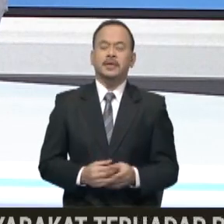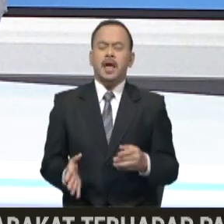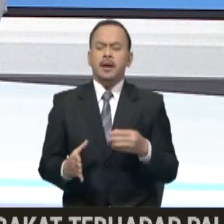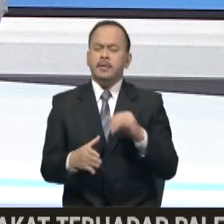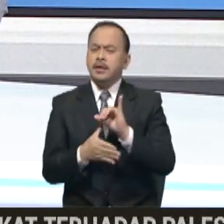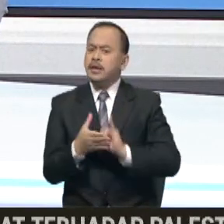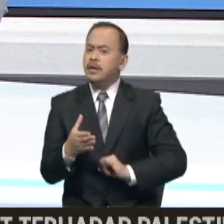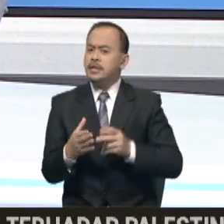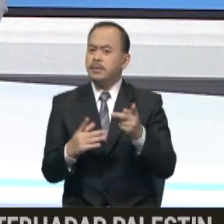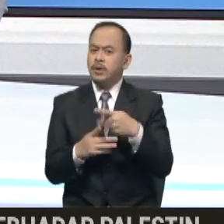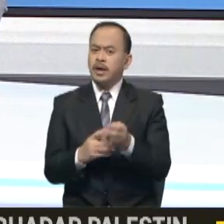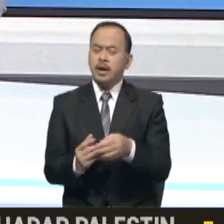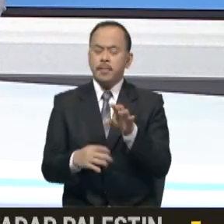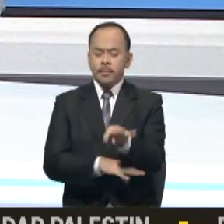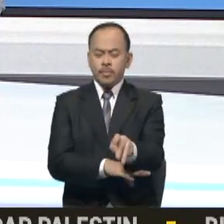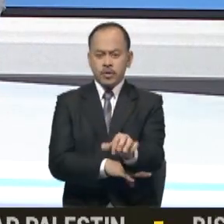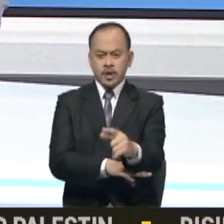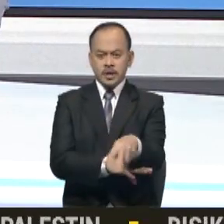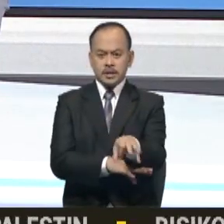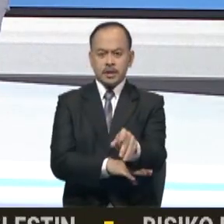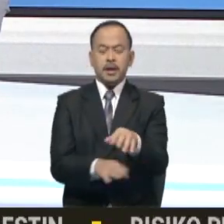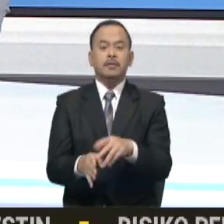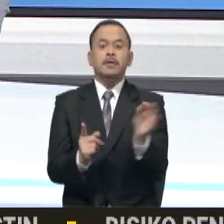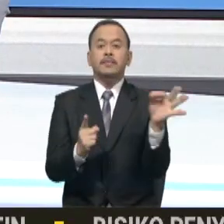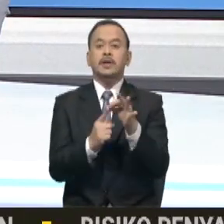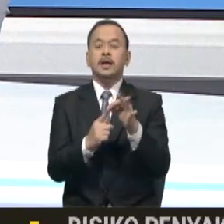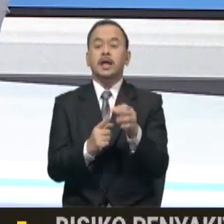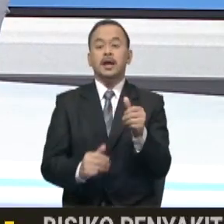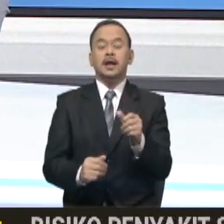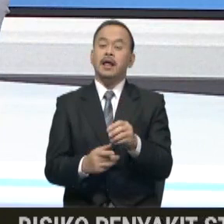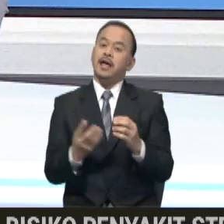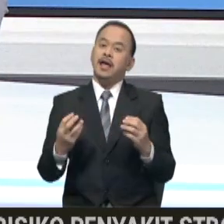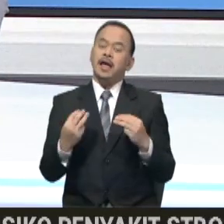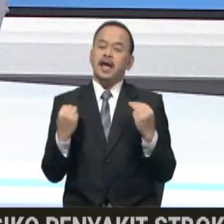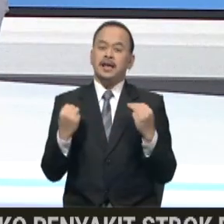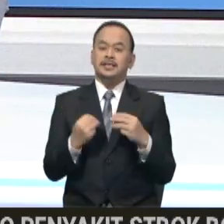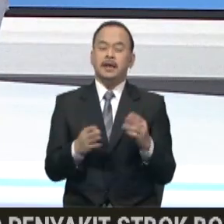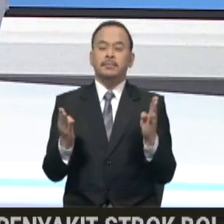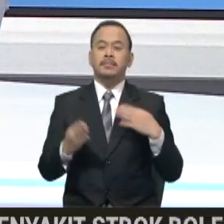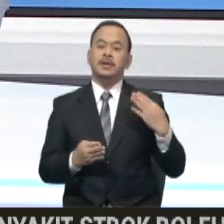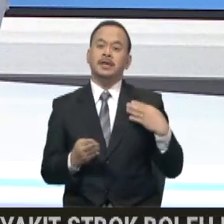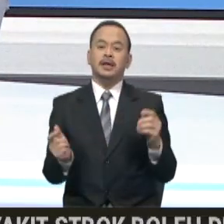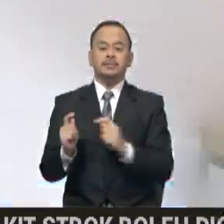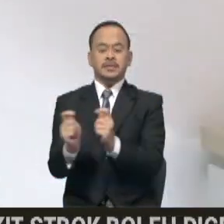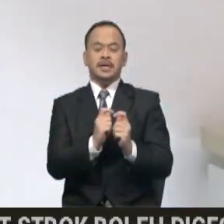pengisian program Munajat Qiyamul Lail Falastin dan acara Belia Bersama Falastin.